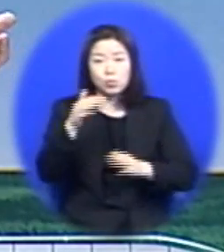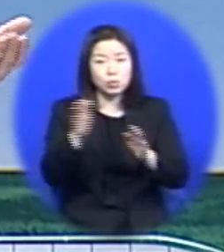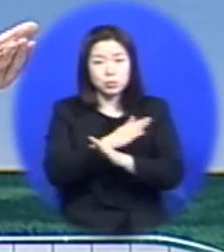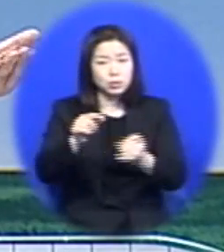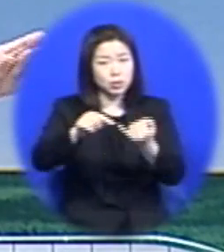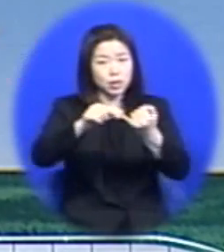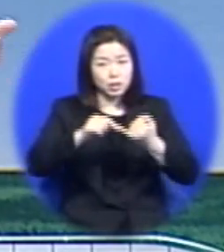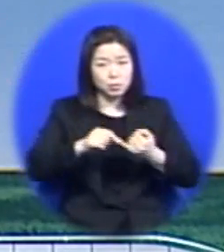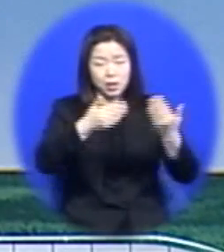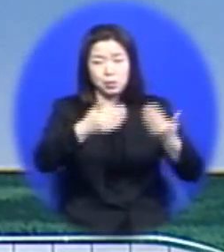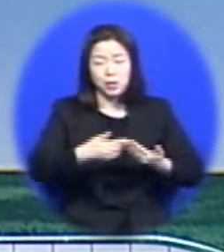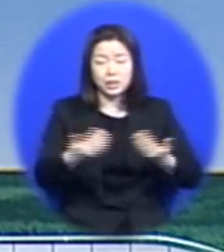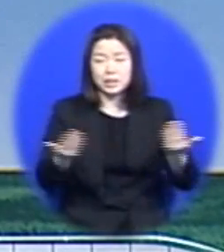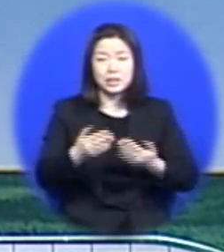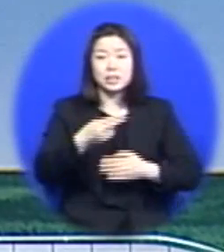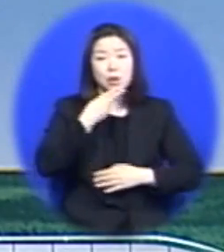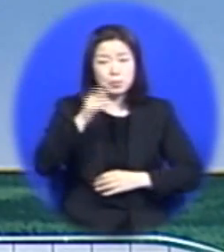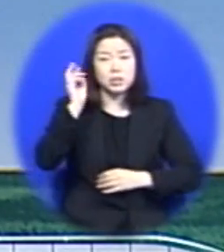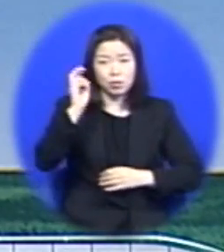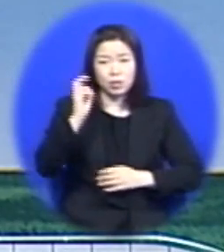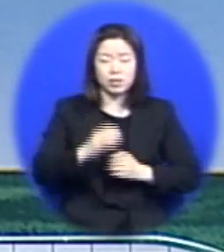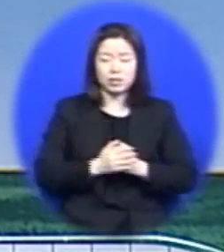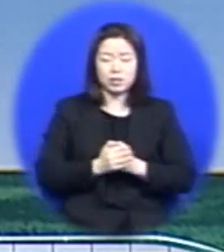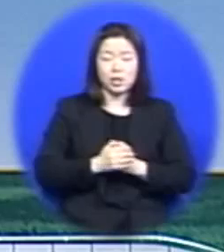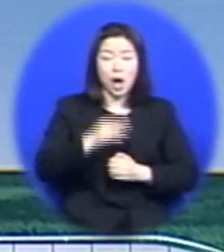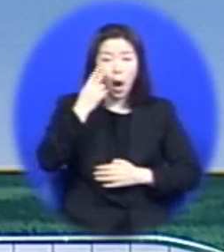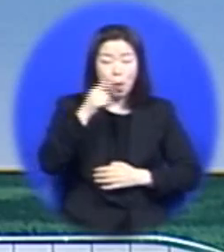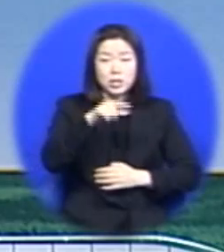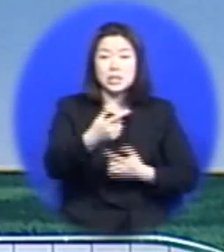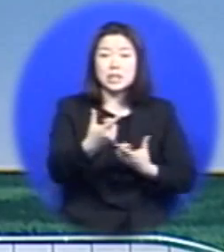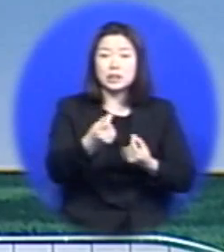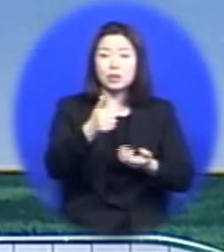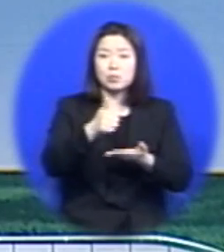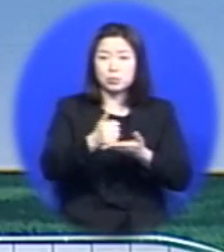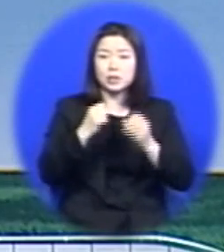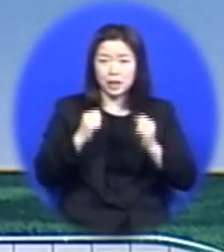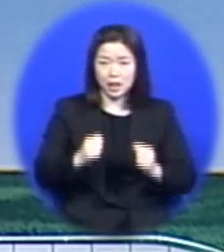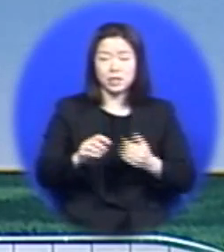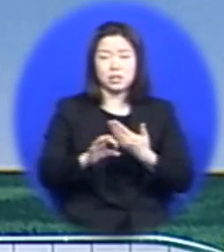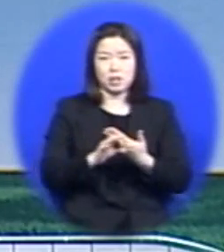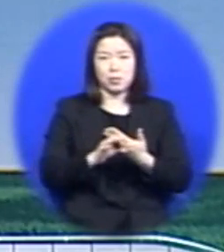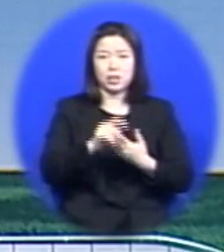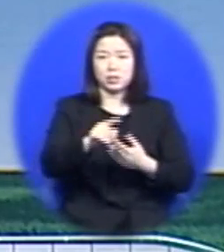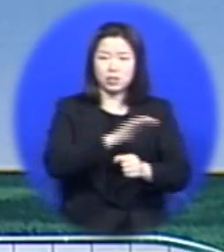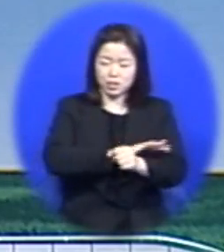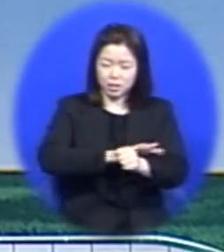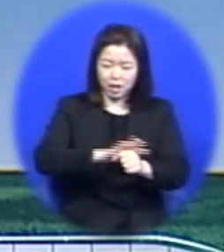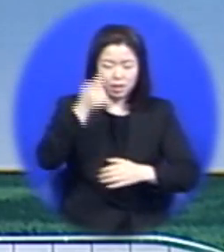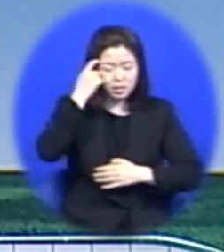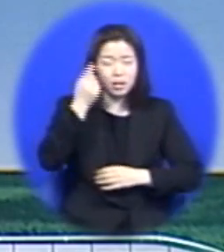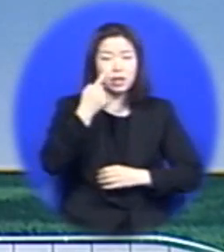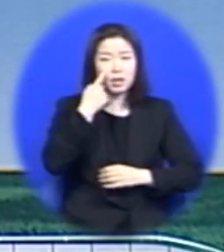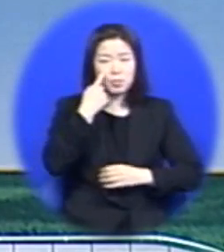받은 일은 없으실 거예요. 혹시 그런 분이 계시다면 그것을 잘 생각해